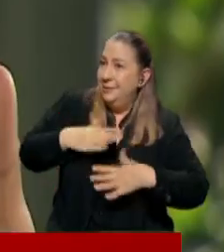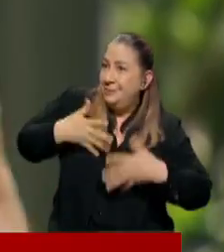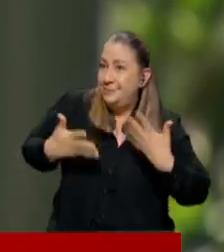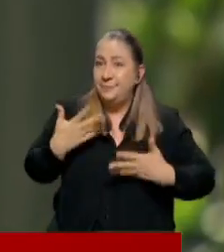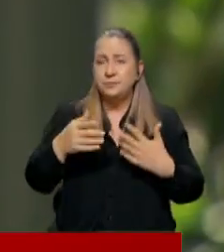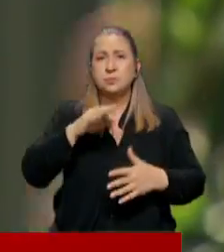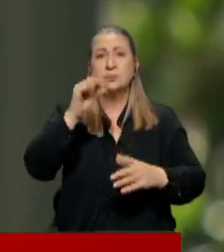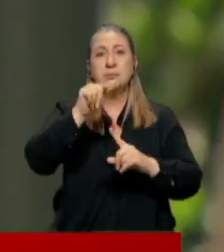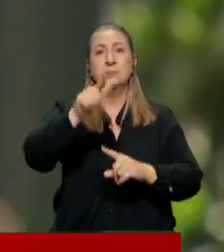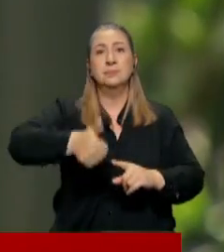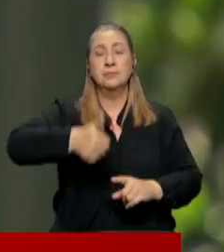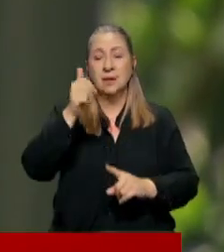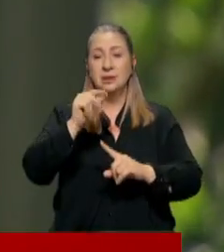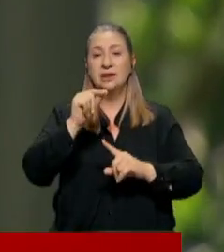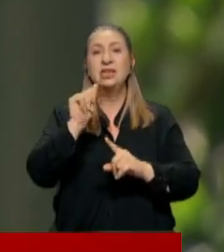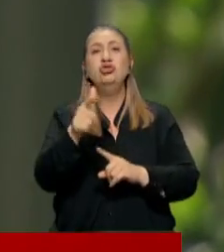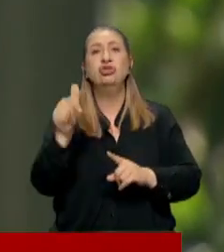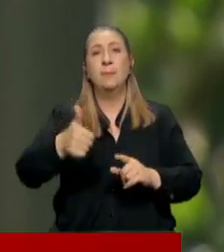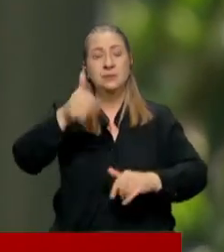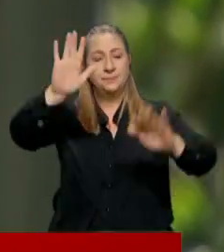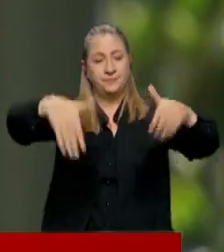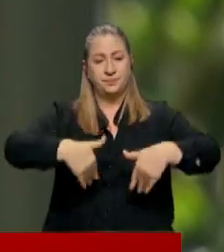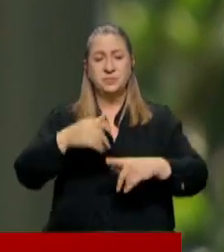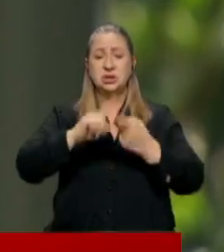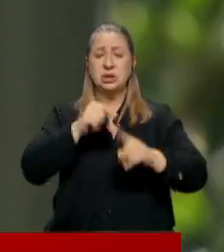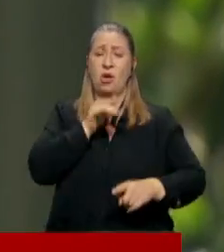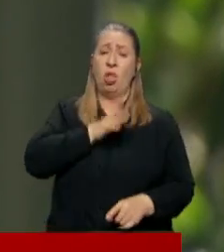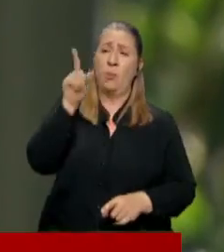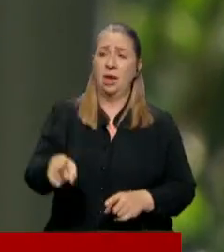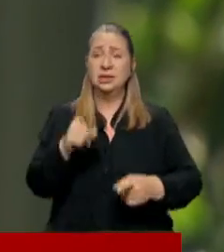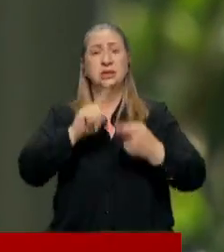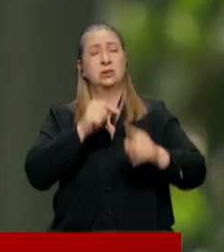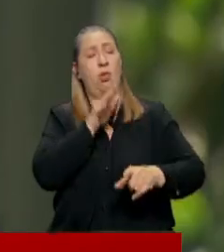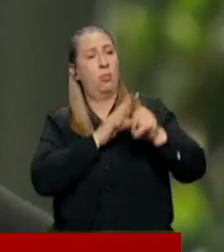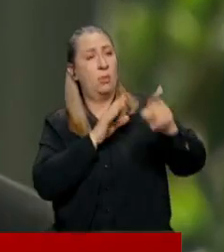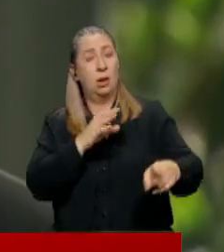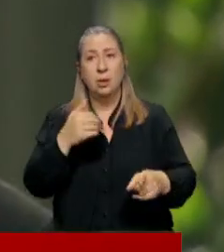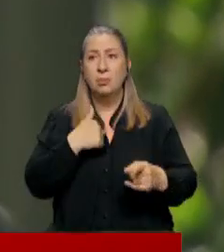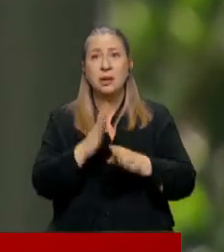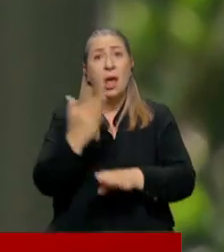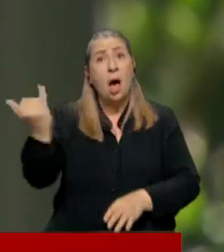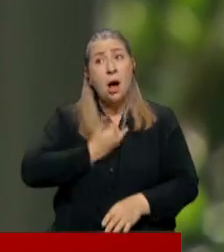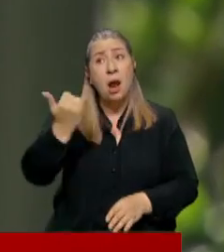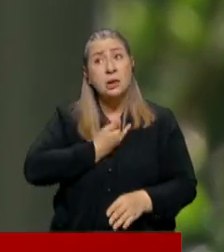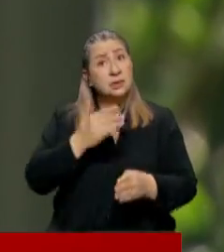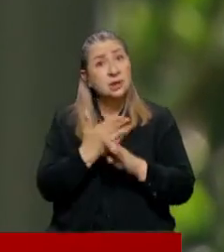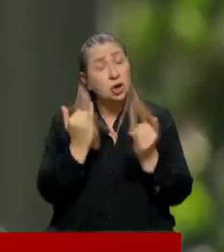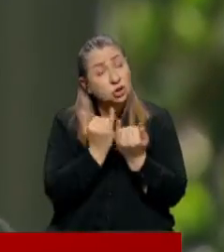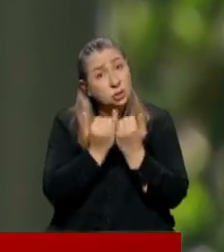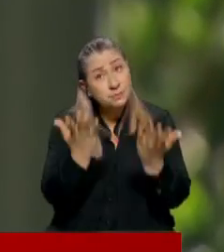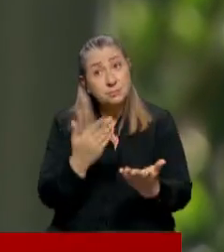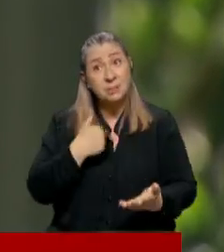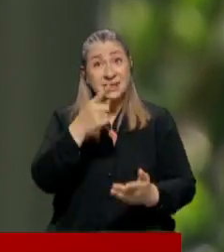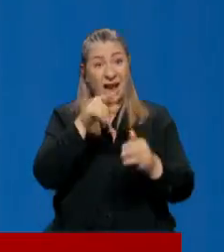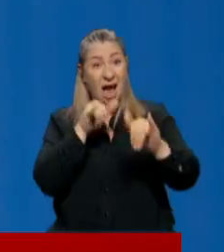geldiler. Bütün il başkanlarını, ilçe başkanlarını çağırıyor. Kılıçdaroğlu şöyledir, Kılıçdaroğlu böyledir. Ya bana niye hakaret ediyorsun kardeşim? Ben